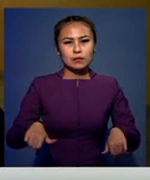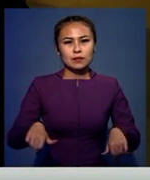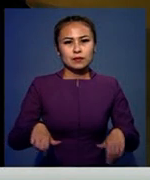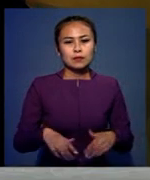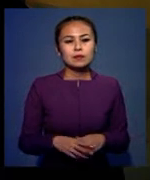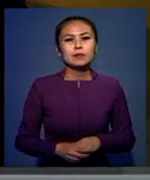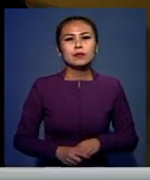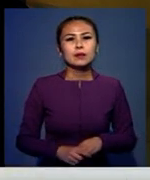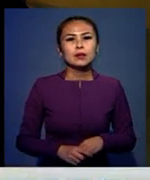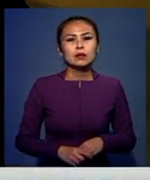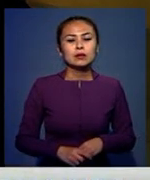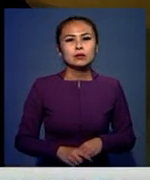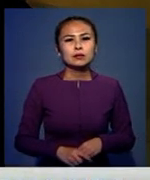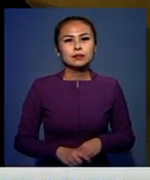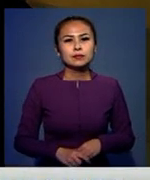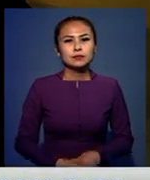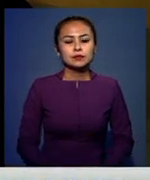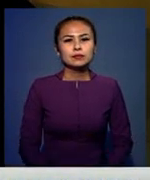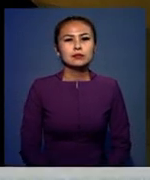шештік. Әзірше жақсы.